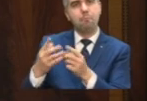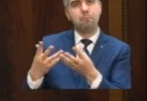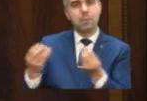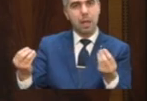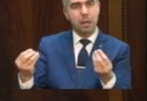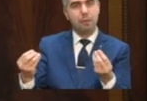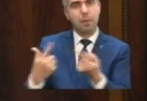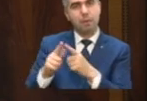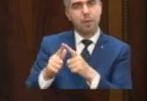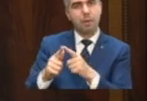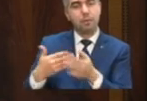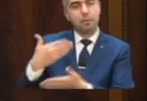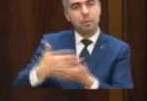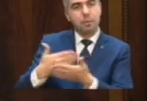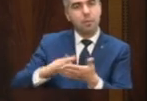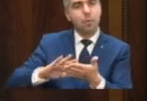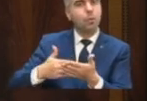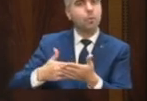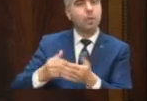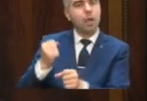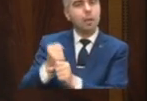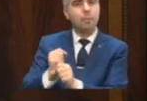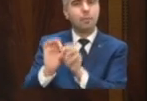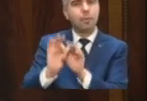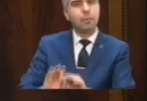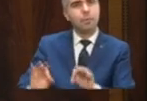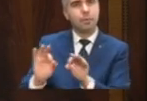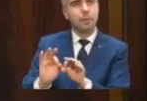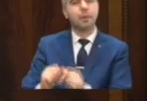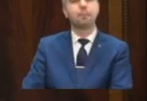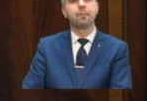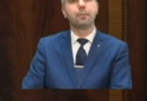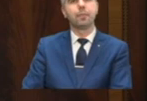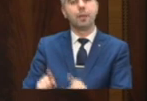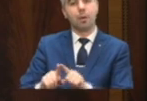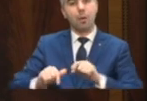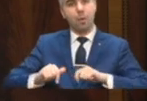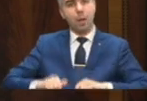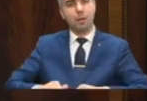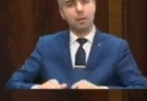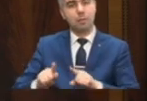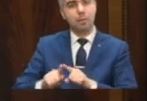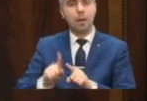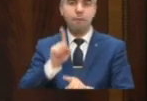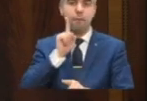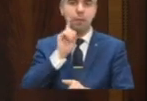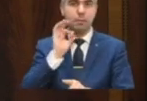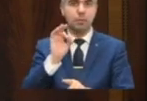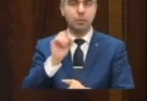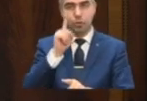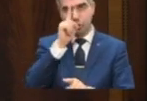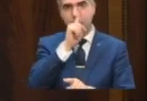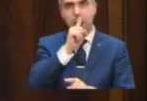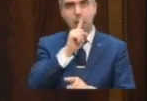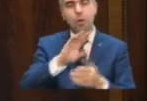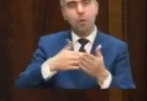بقات عبر على ورق، ما بقاش ممكن هذا الشيء نستمروا فيه. لذلك السيده الوزيره كامراه على هذا القطاع نتمنى انه هو